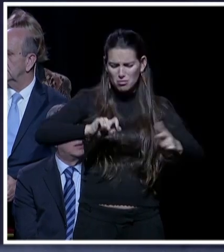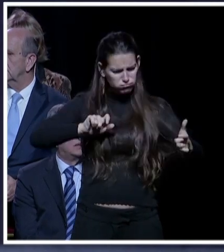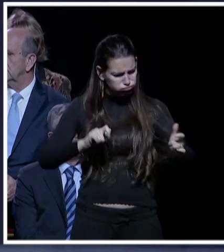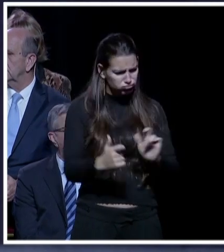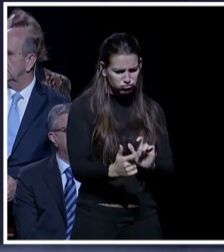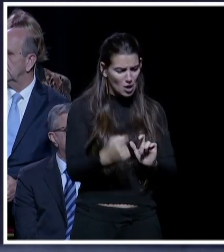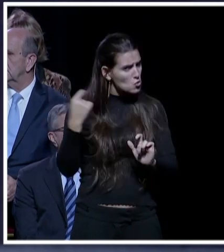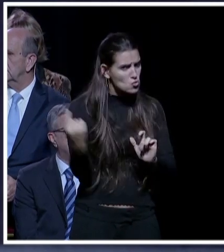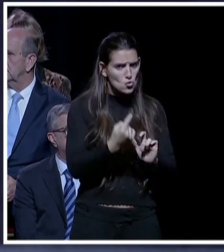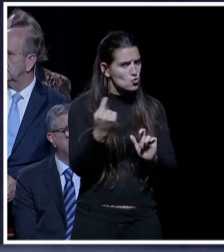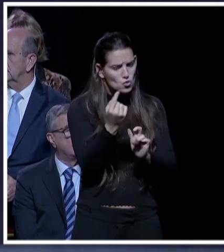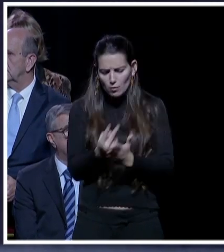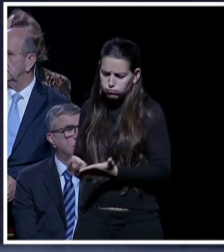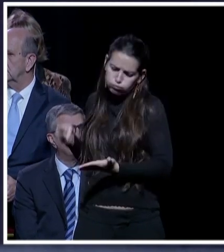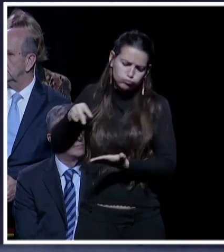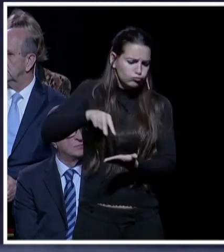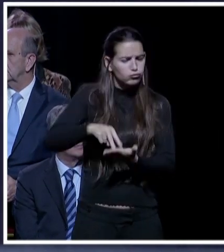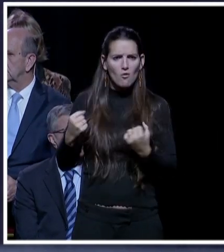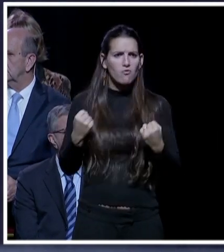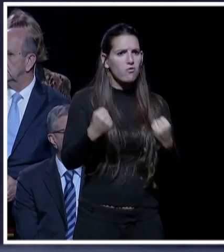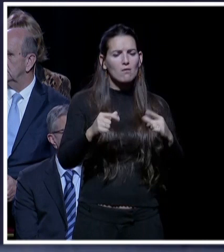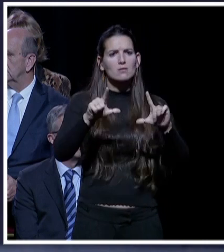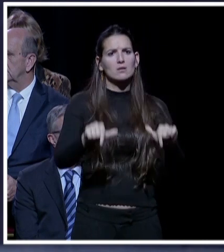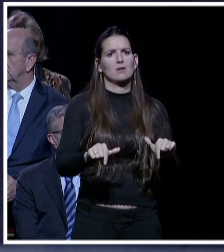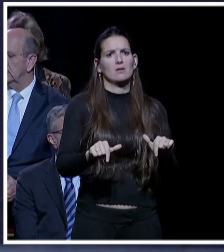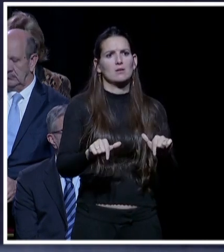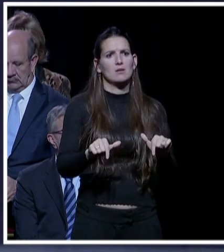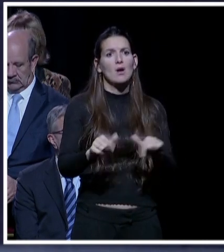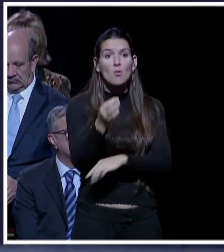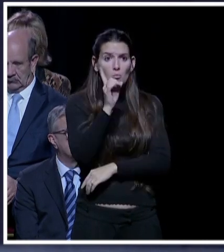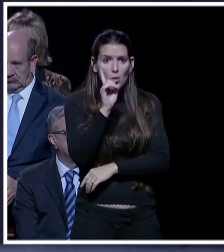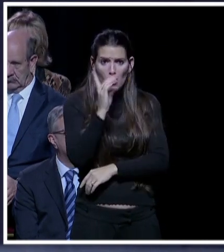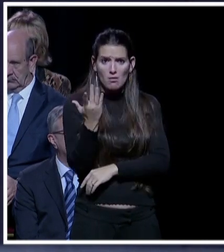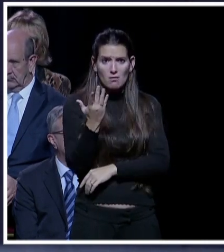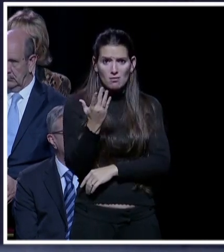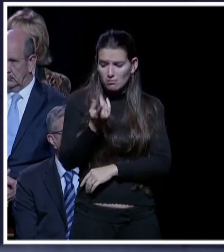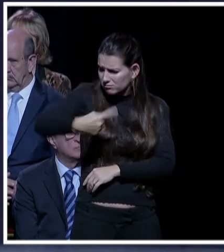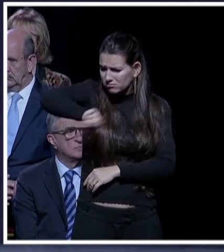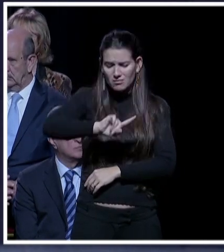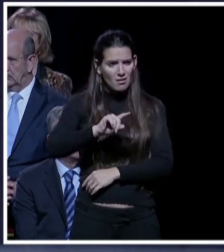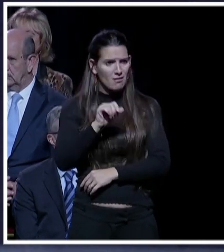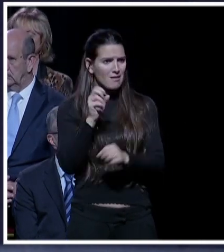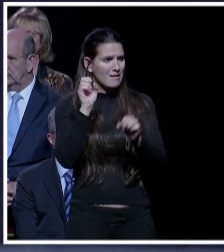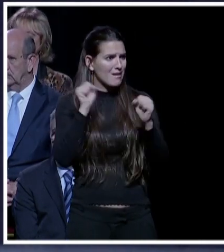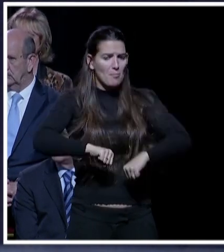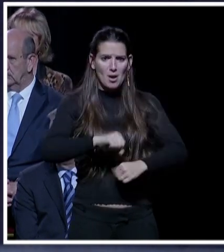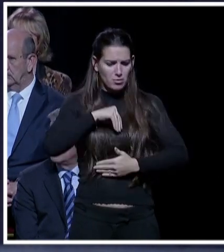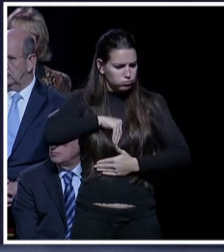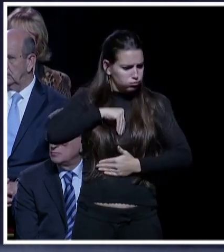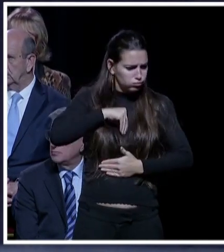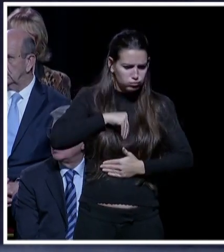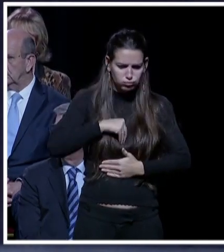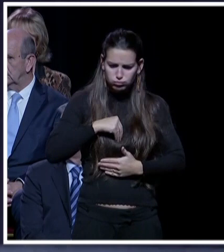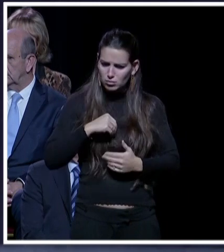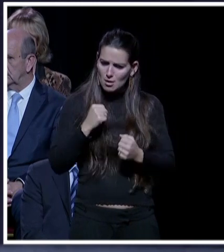toujours relevée, plus forte. Parce que nous avons en nous une capacité de résistance inouïe. Nous avons en nous